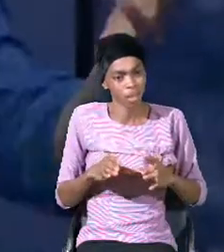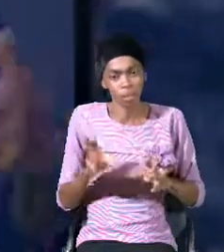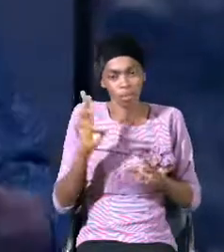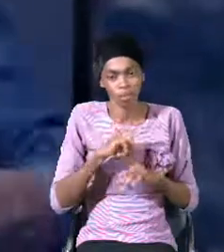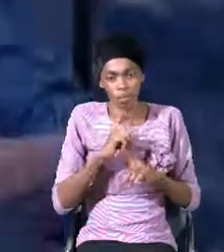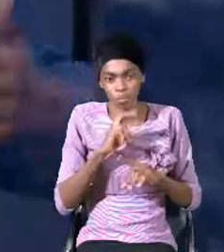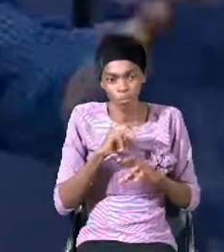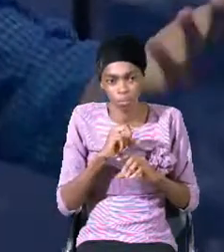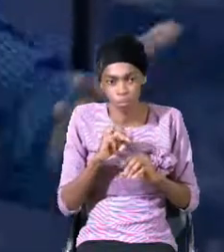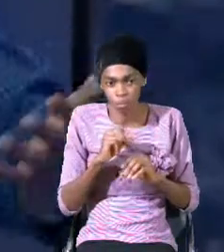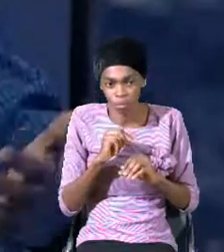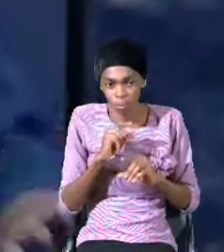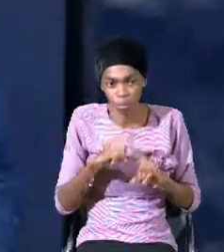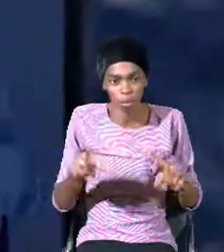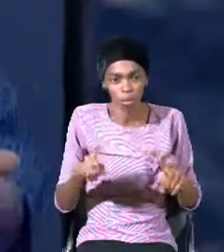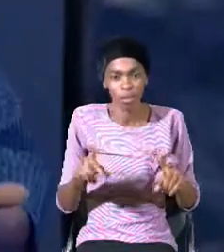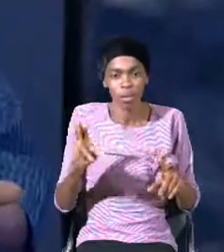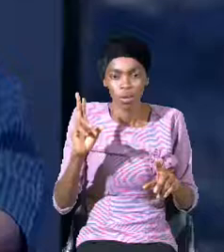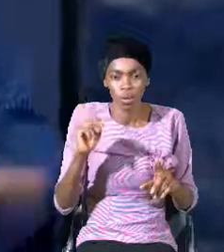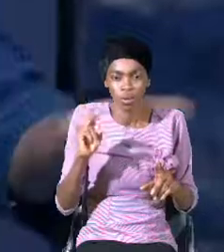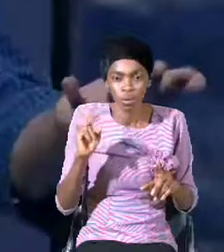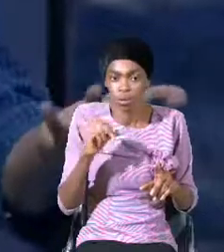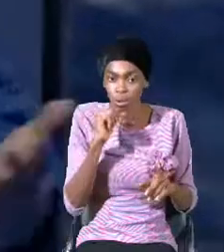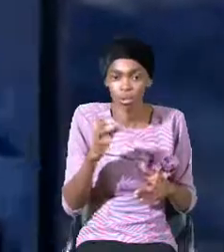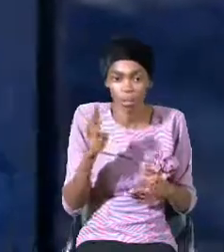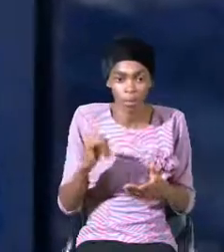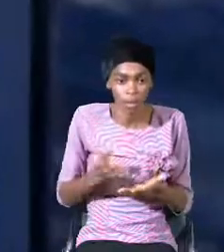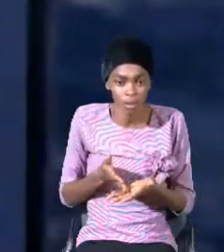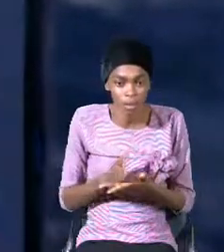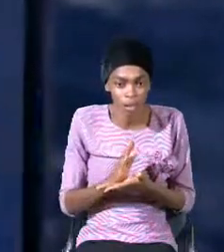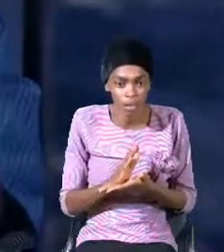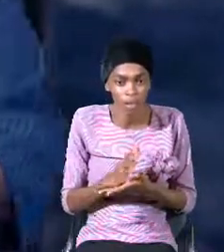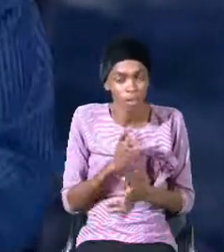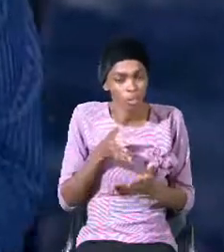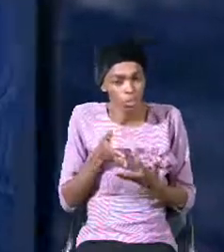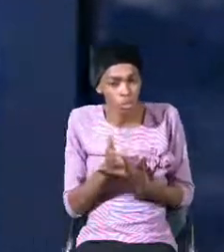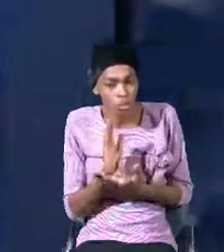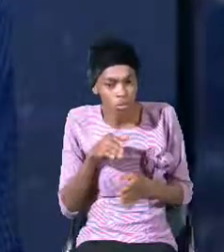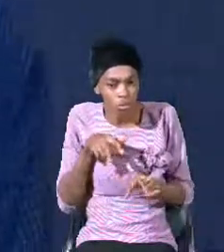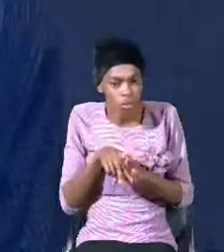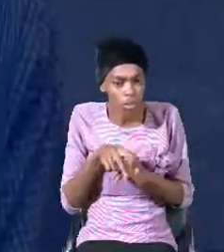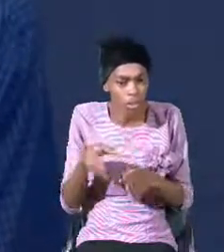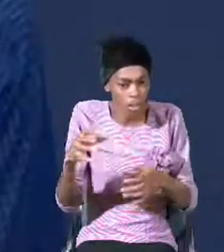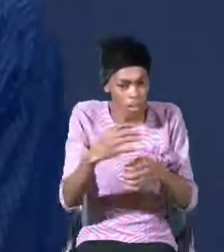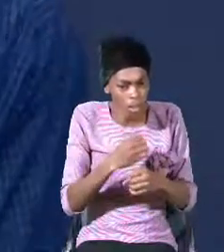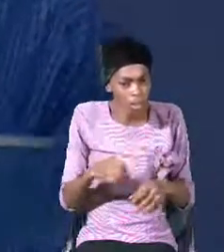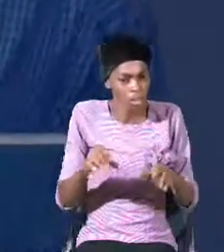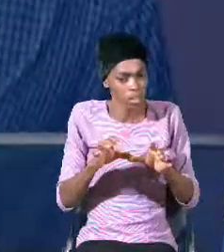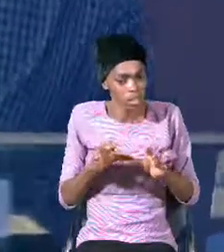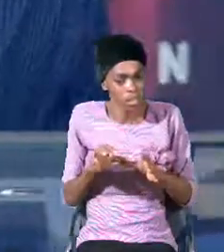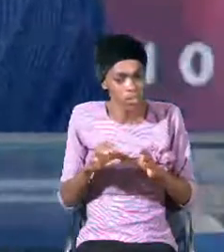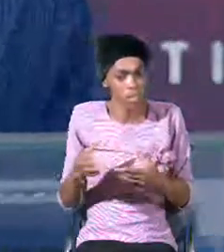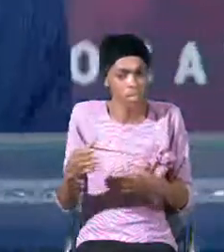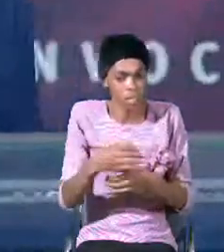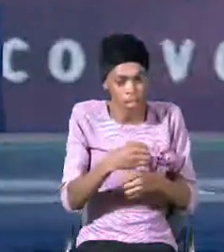la tricherie. Ou bien quelqu'un d'autre compose à sa place. Il a ceci, mais pas des moyens. Il